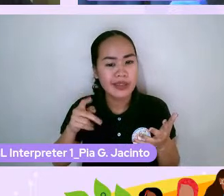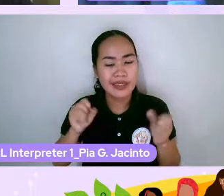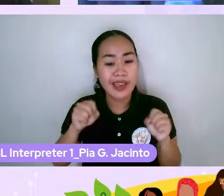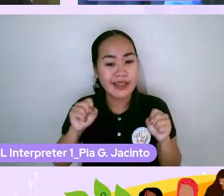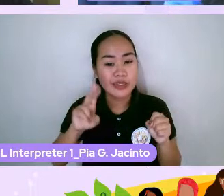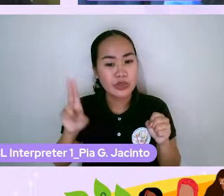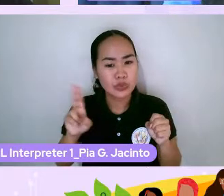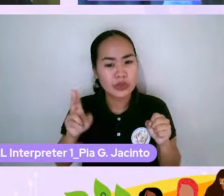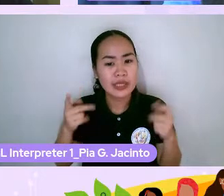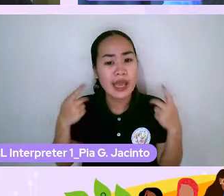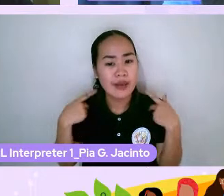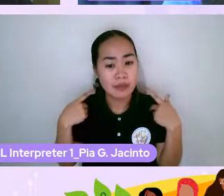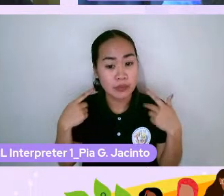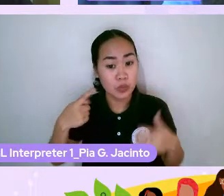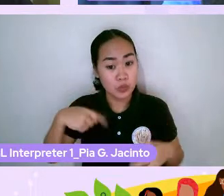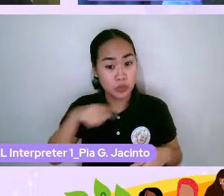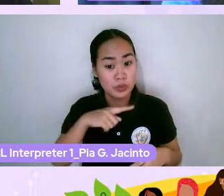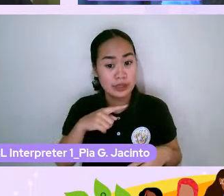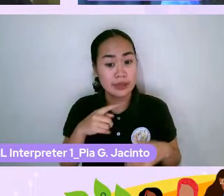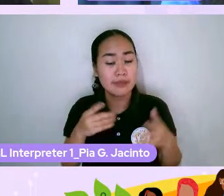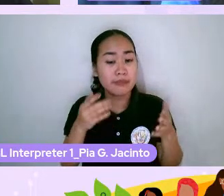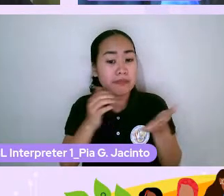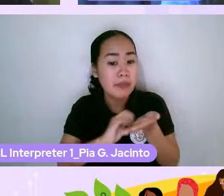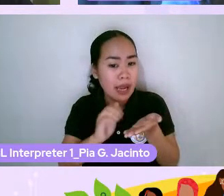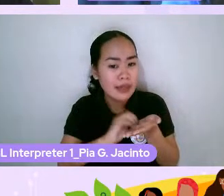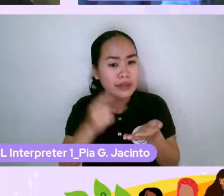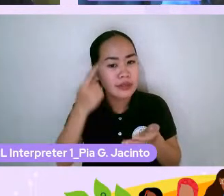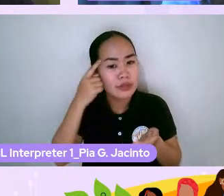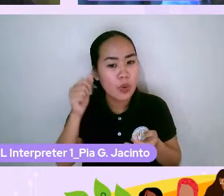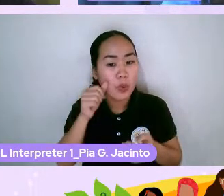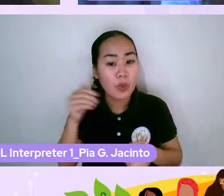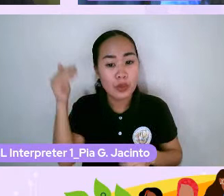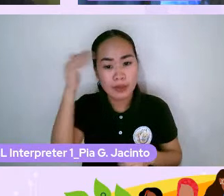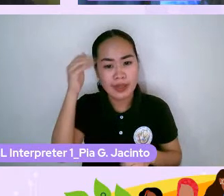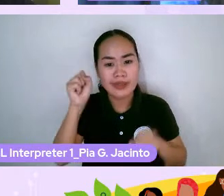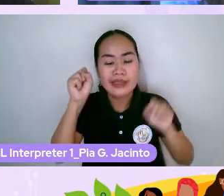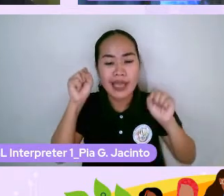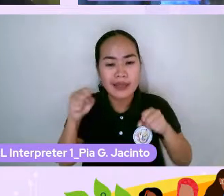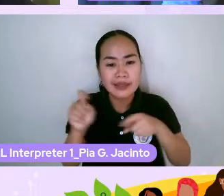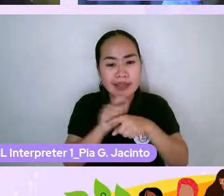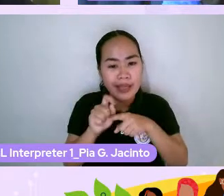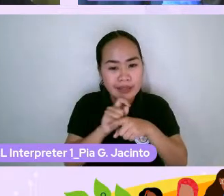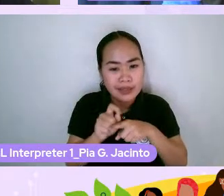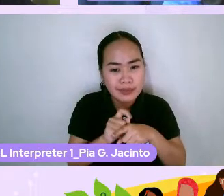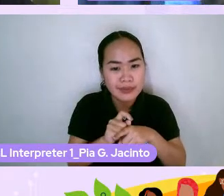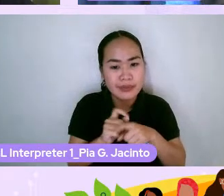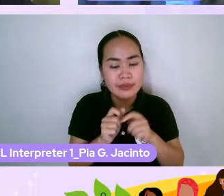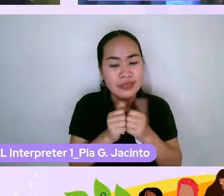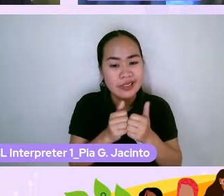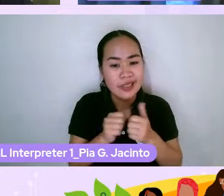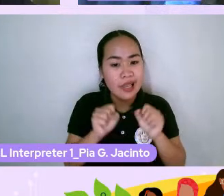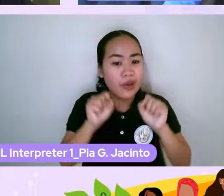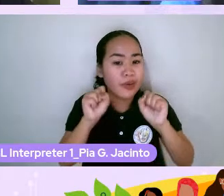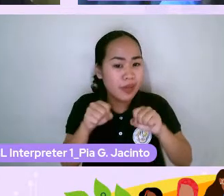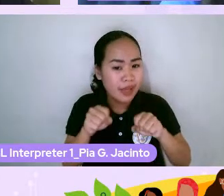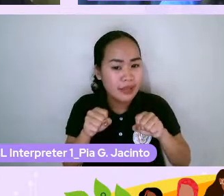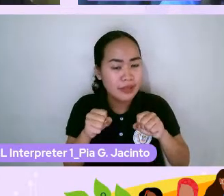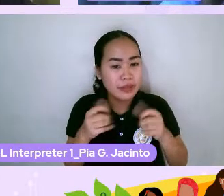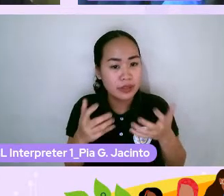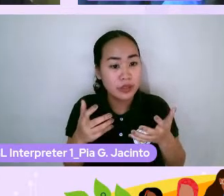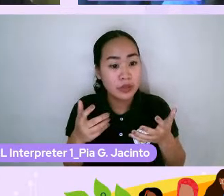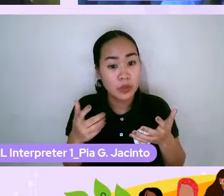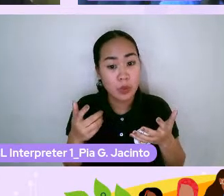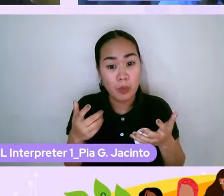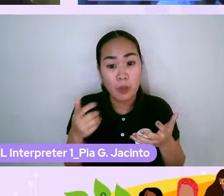ginagawang pagsasanay para sa ating mga kababaihan, and doon po natuturuan